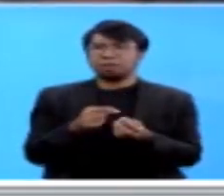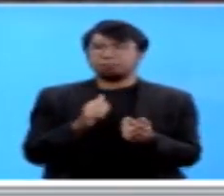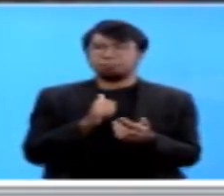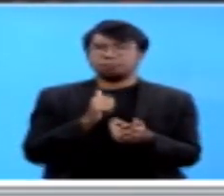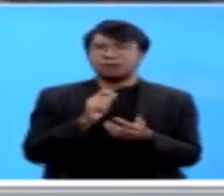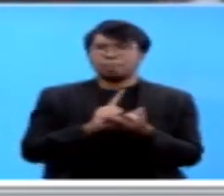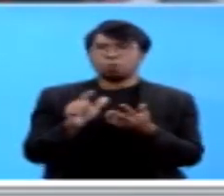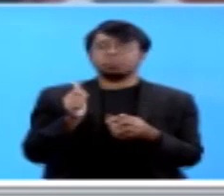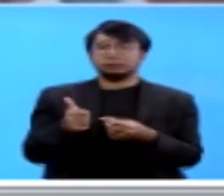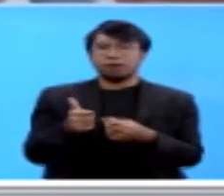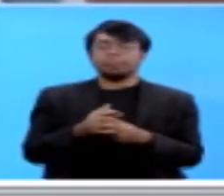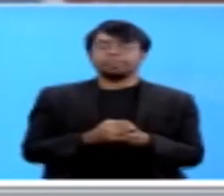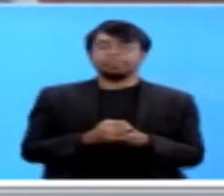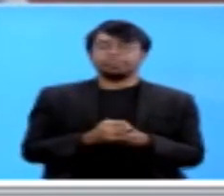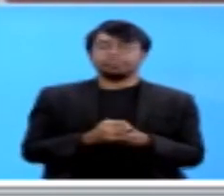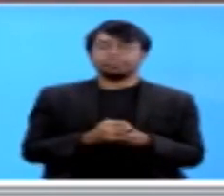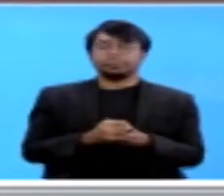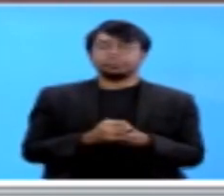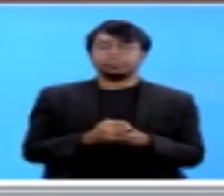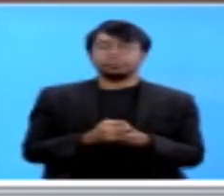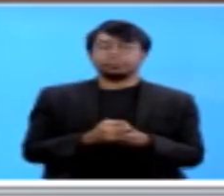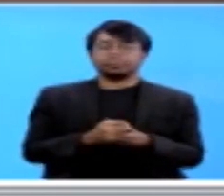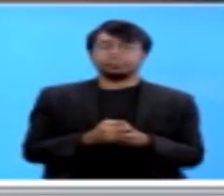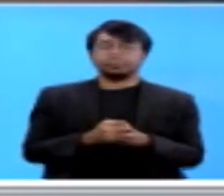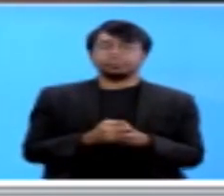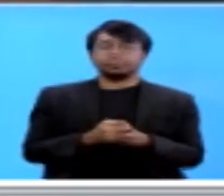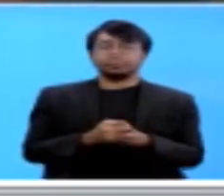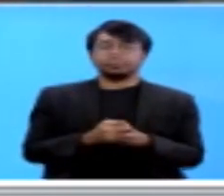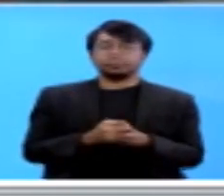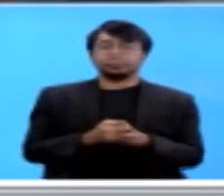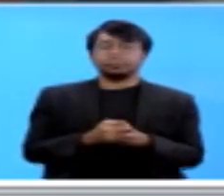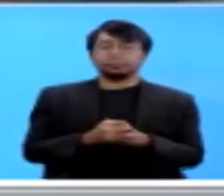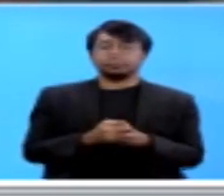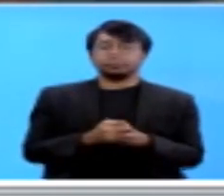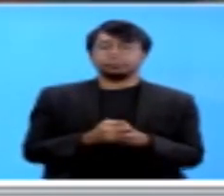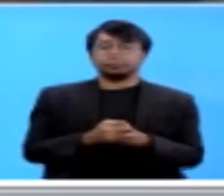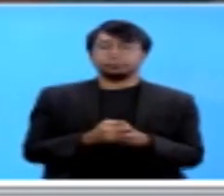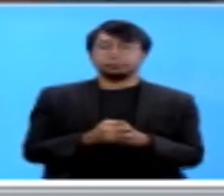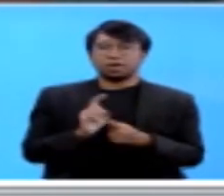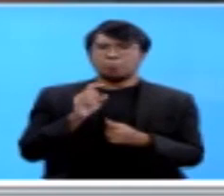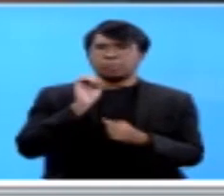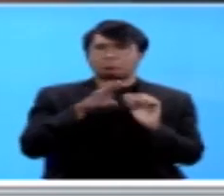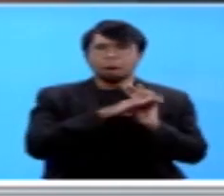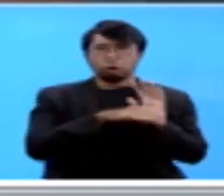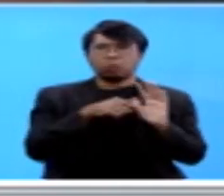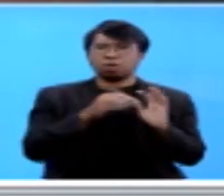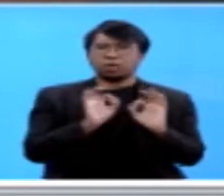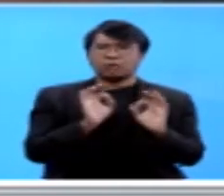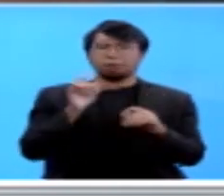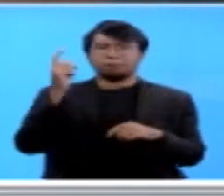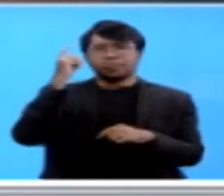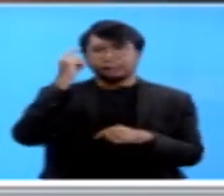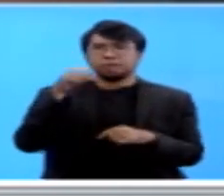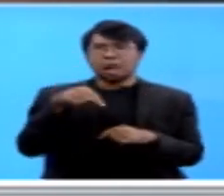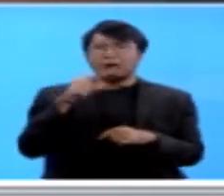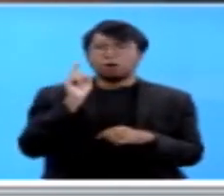Jadi kalaupun kemudian misalnya tadi, oh di tata tertib sekolah nggak ada, tapi nampaknya harus berpikir sekarang, tata